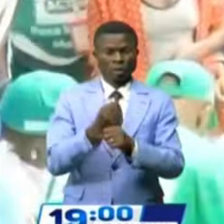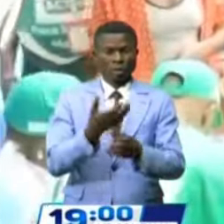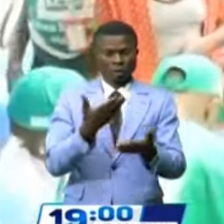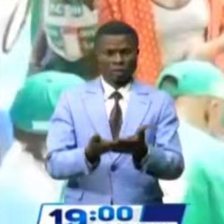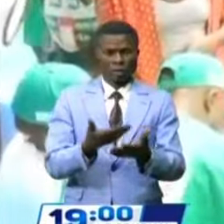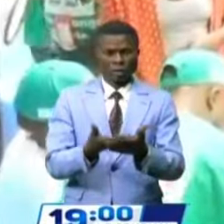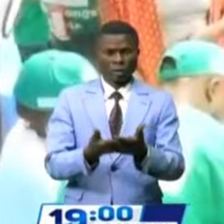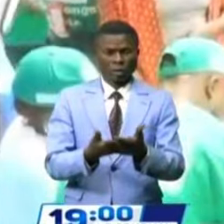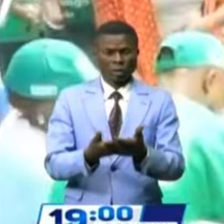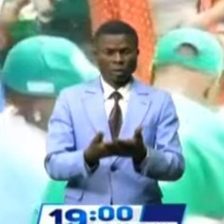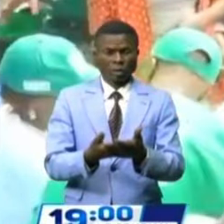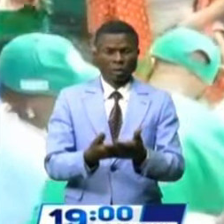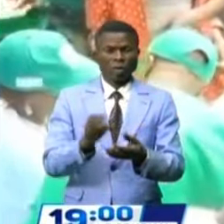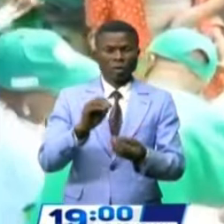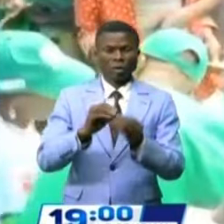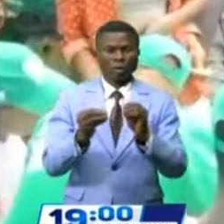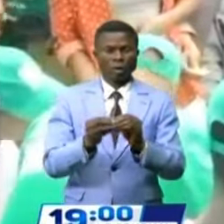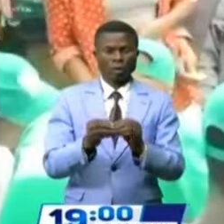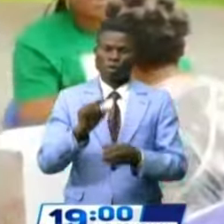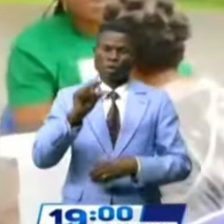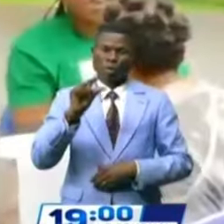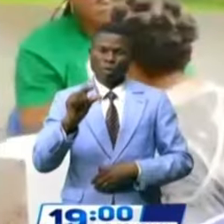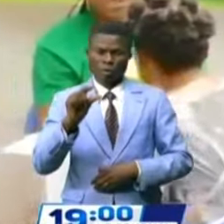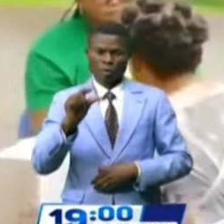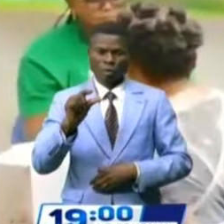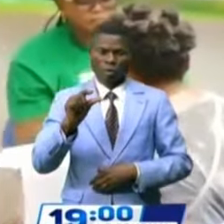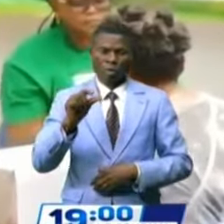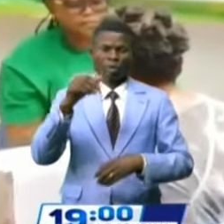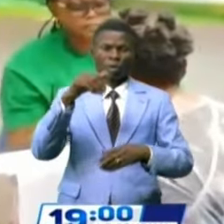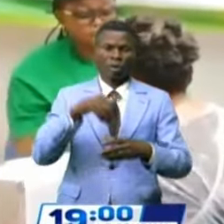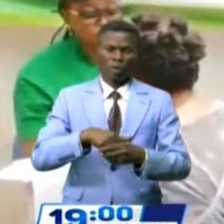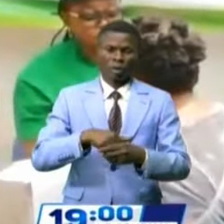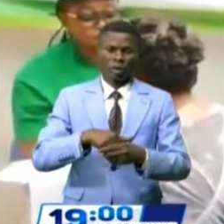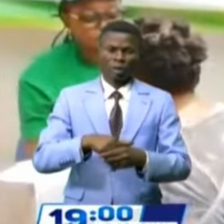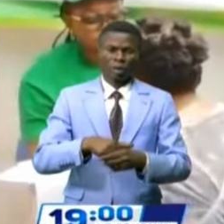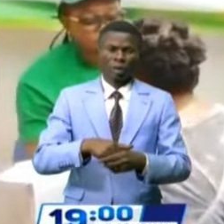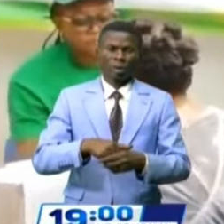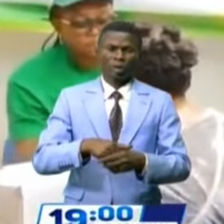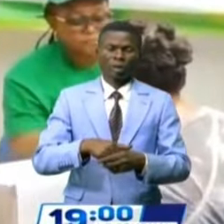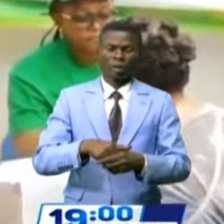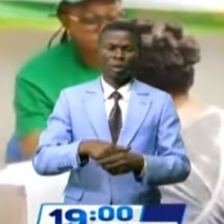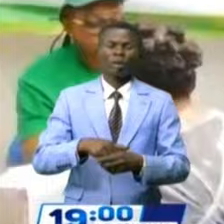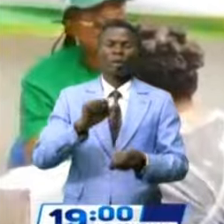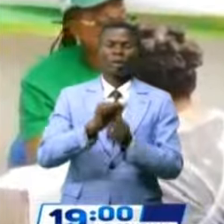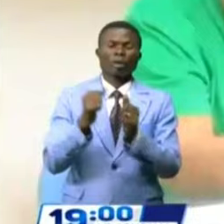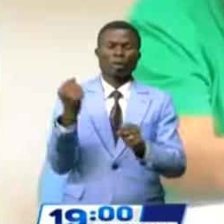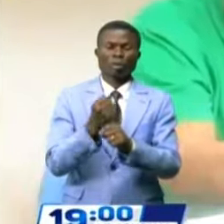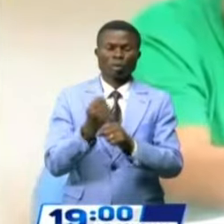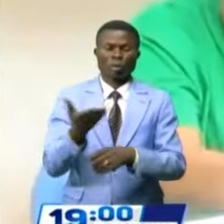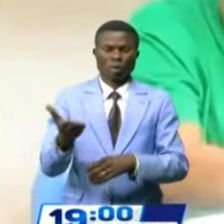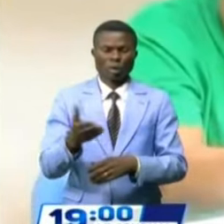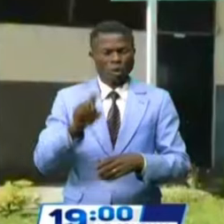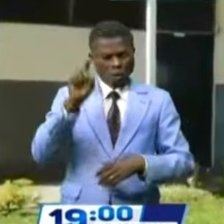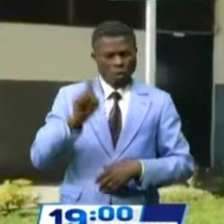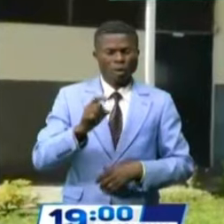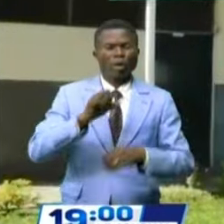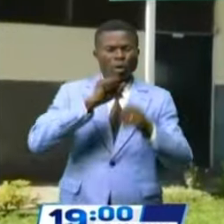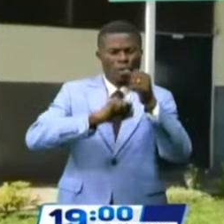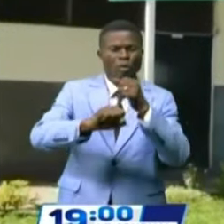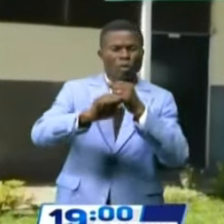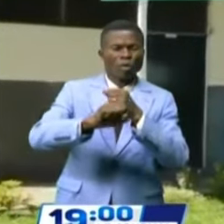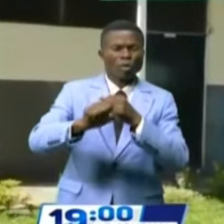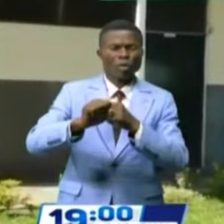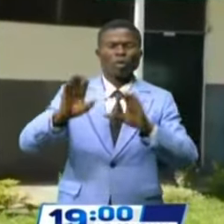plan opérationnel qu'il y a un faible taux de testing dans nos pharmacies ou nos officines. Alors il fallait sensibiliser